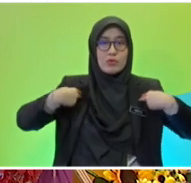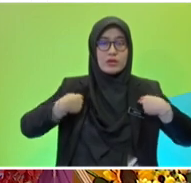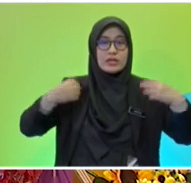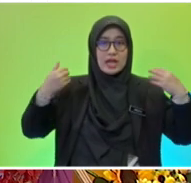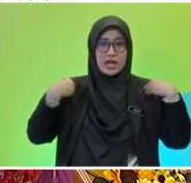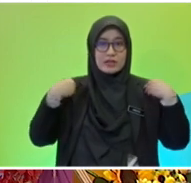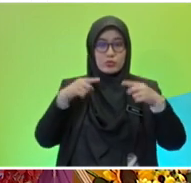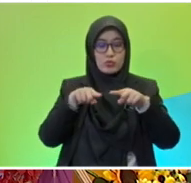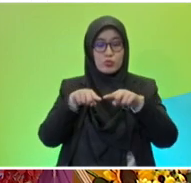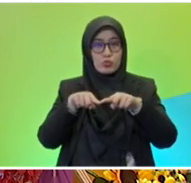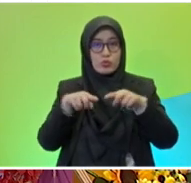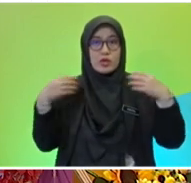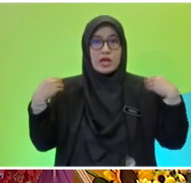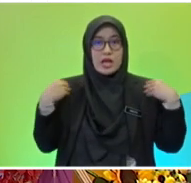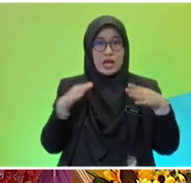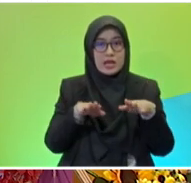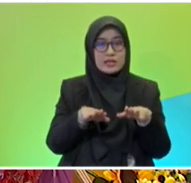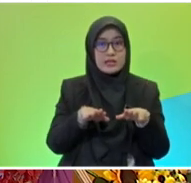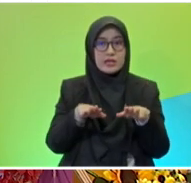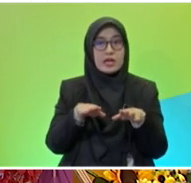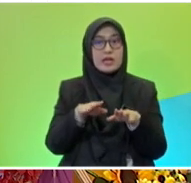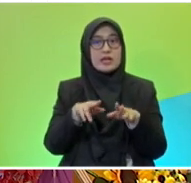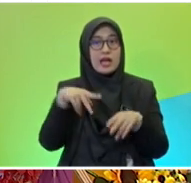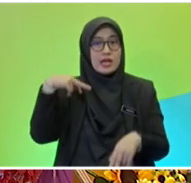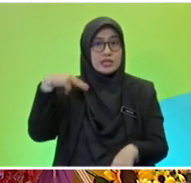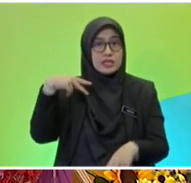bertapak. Ada yang bulunya